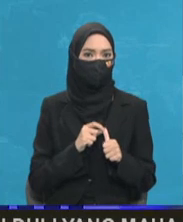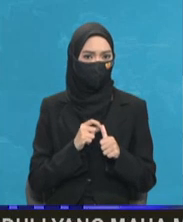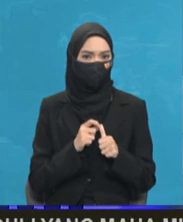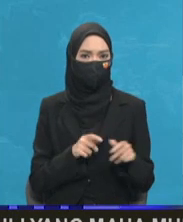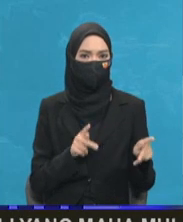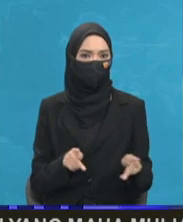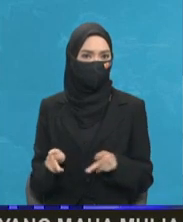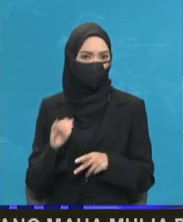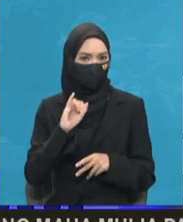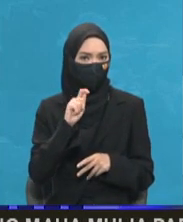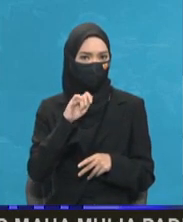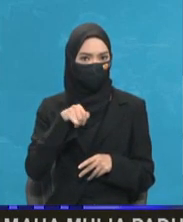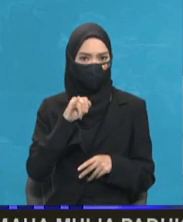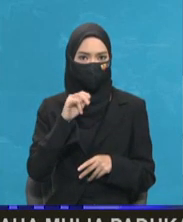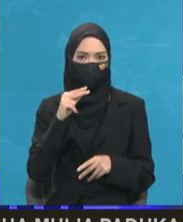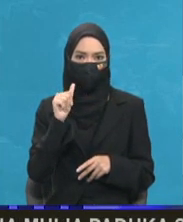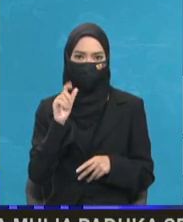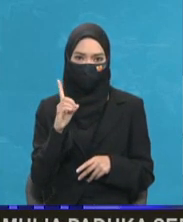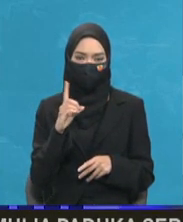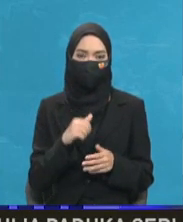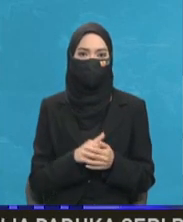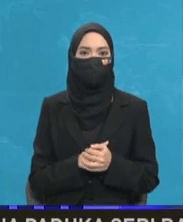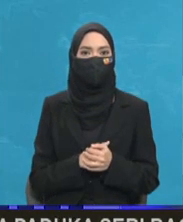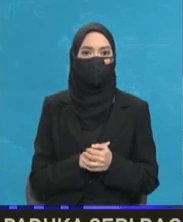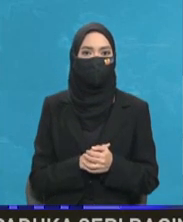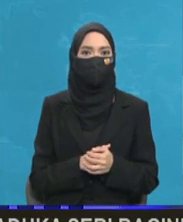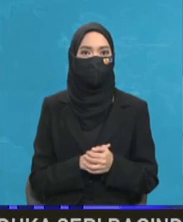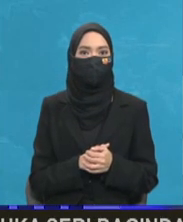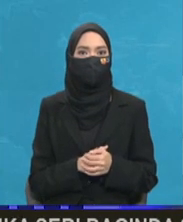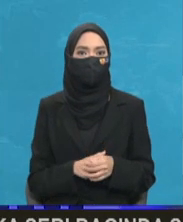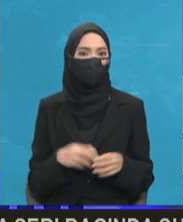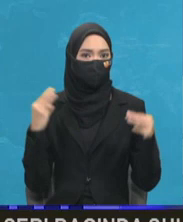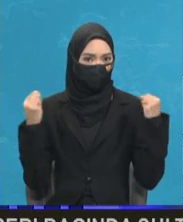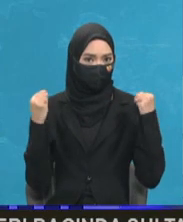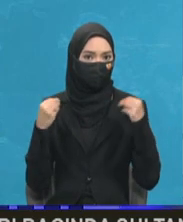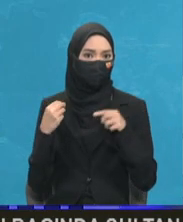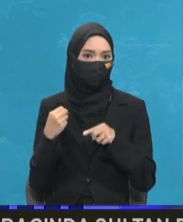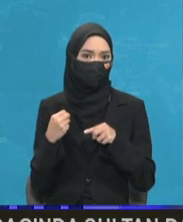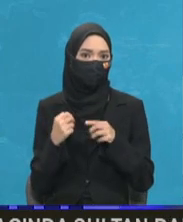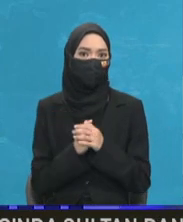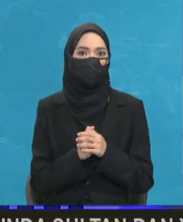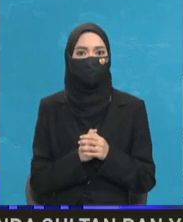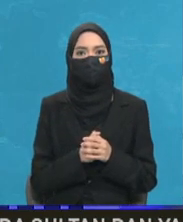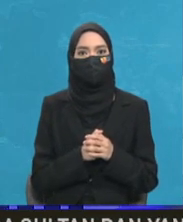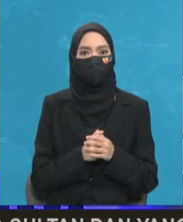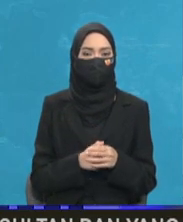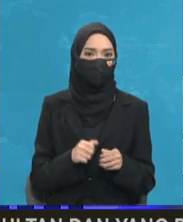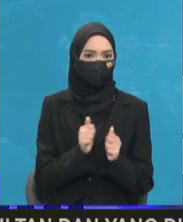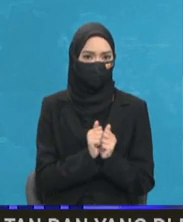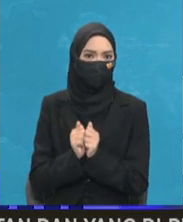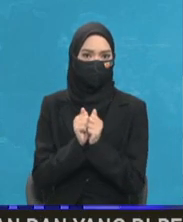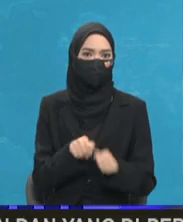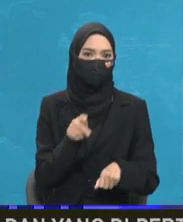disentuh semasa kuliah belahan ahli sunnah wal jamaah yang diadakan secara mayat marlis merupakan anjuran bersama pusat pengkajian